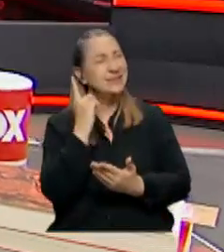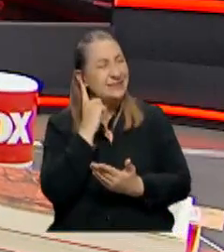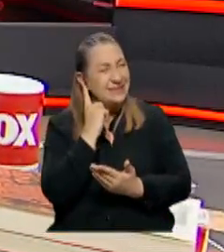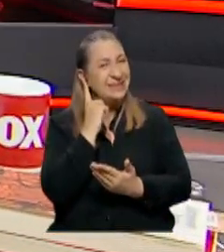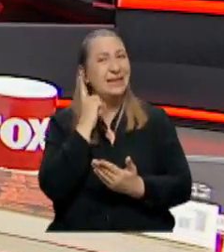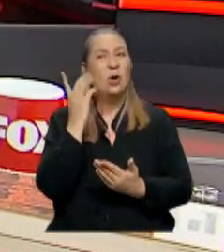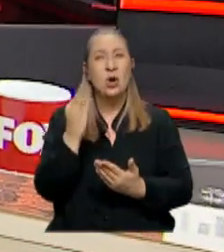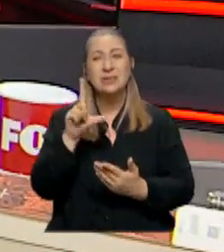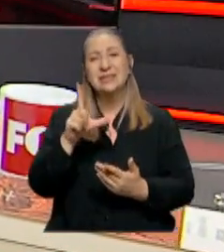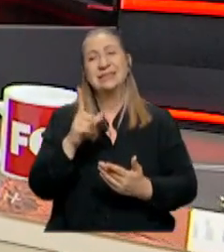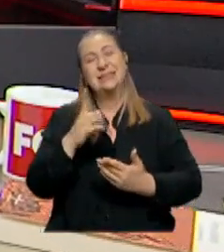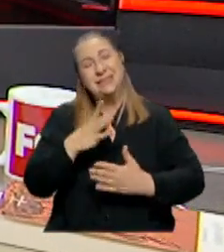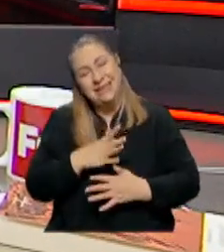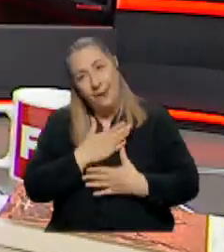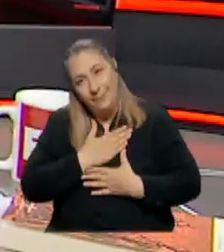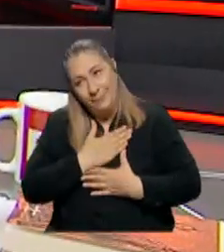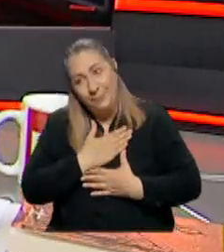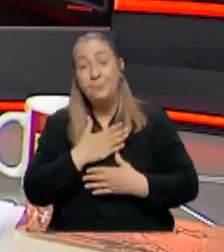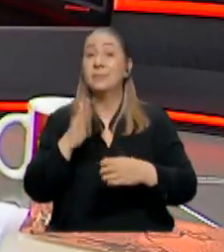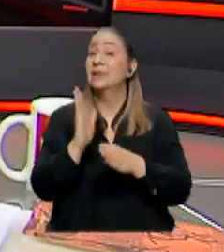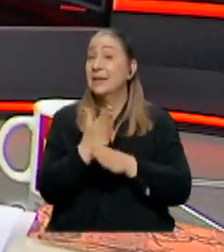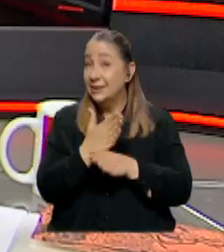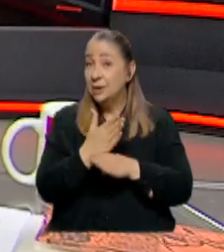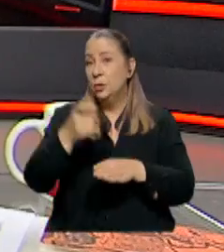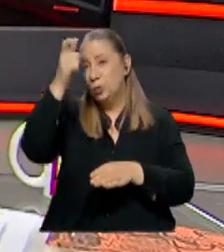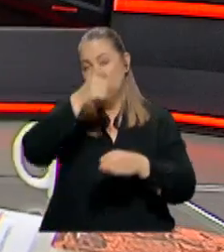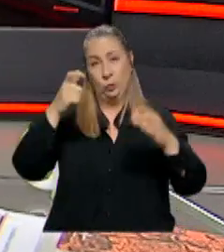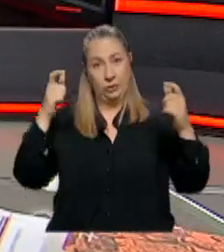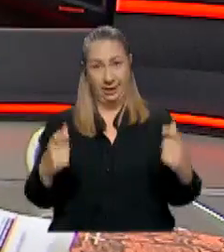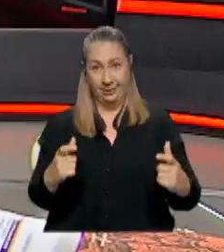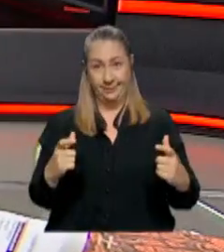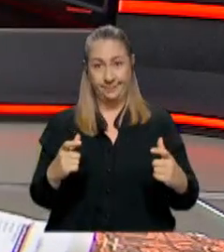de temenni ederim. Çünkü Türkiye'de